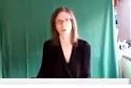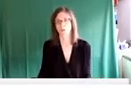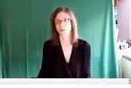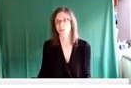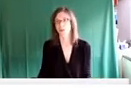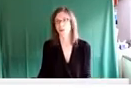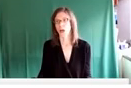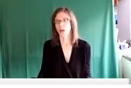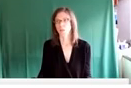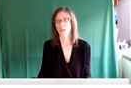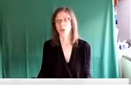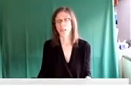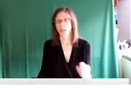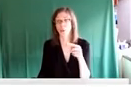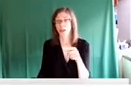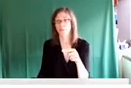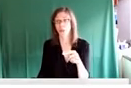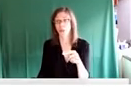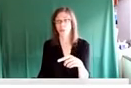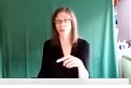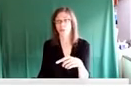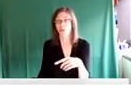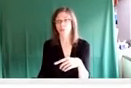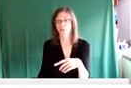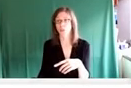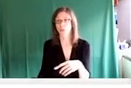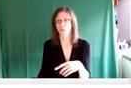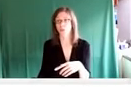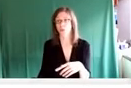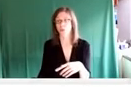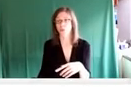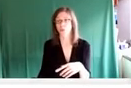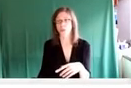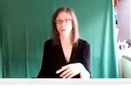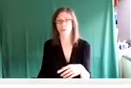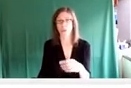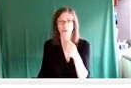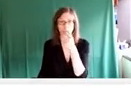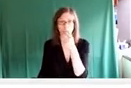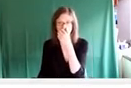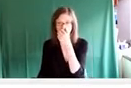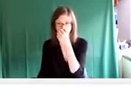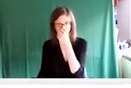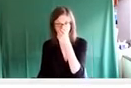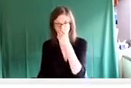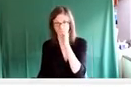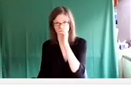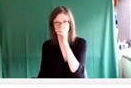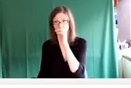Donc, c'était cela. Et puis, le lien pour la formation, donc, c'est ça, il se trouve ici dans les onglets.